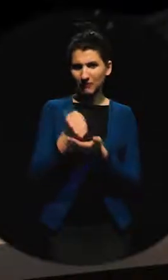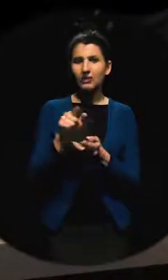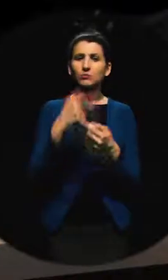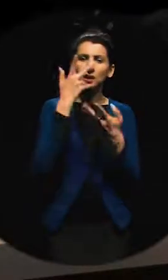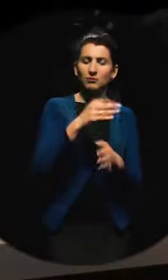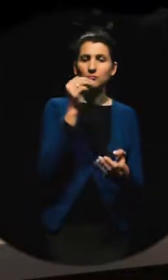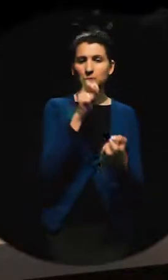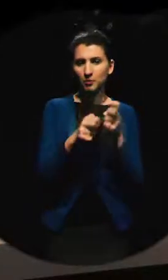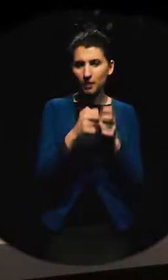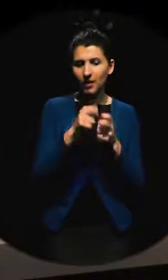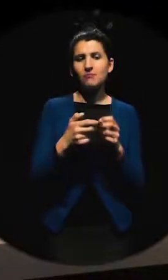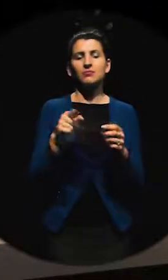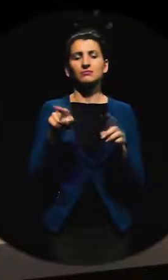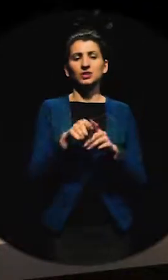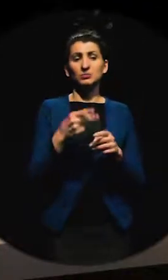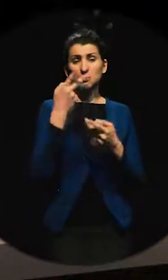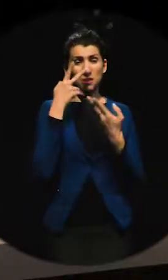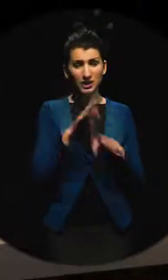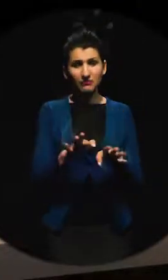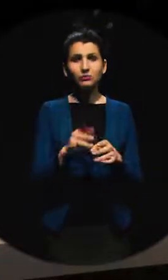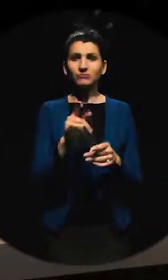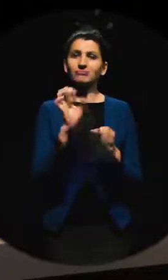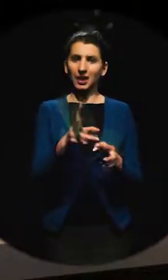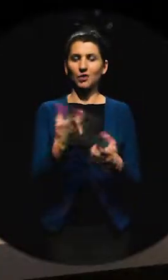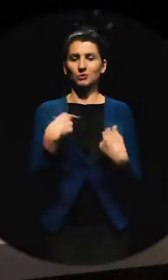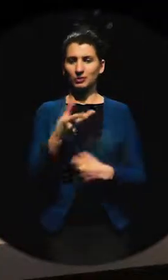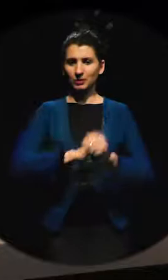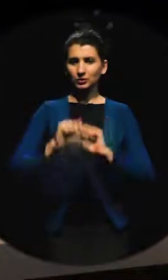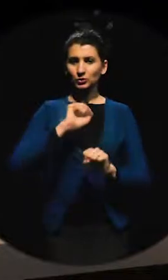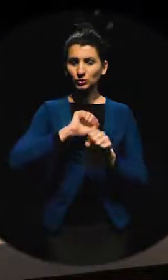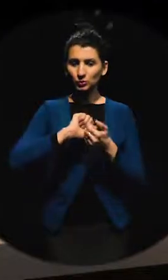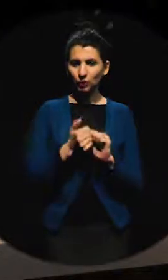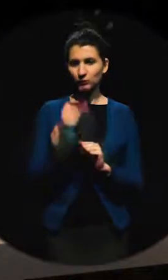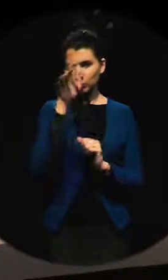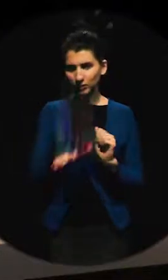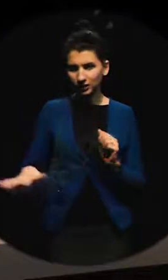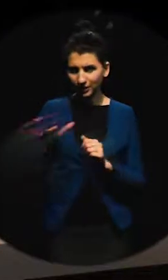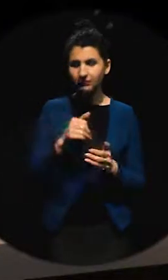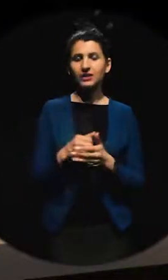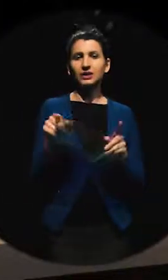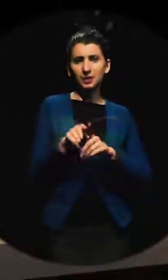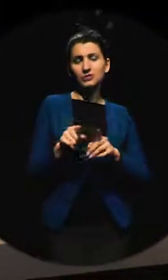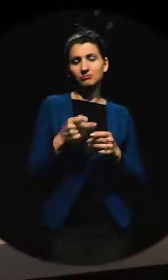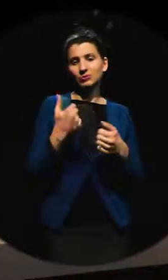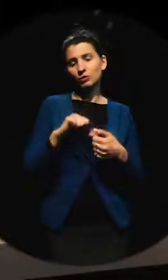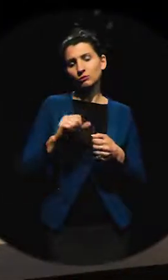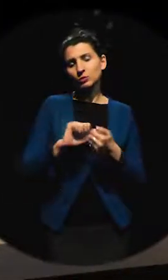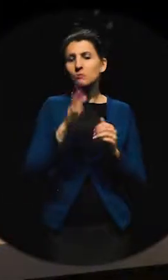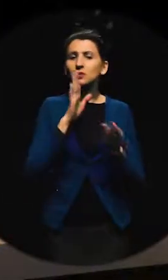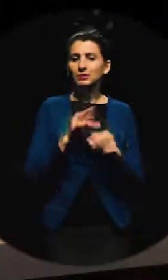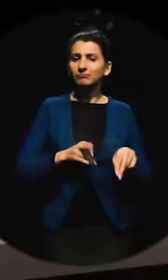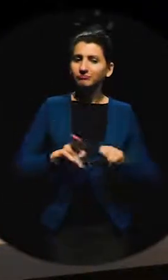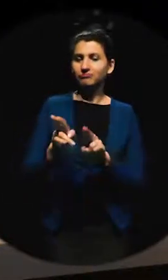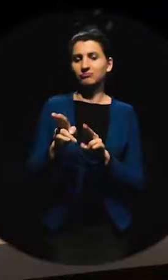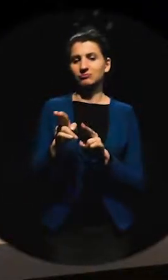przede wszystkim zaznaczającym z wielką siłą obecność osób z niepełnosprawnościami w przestrzeni publicznej. I to